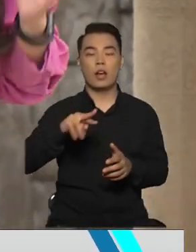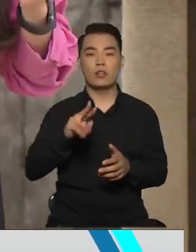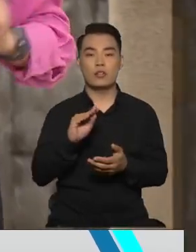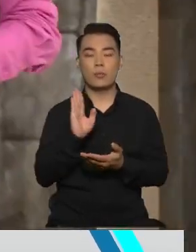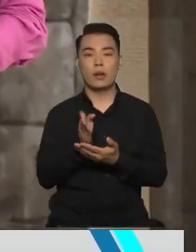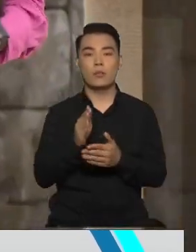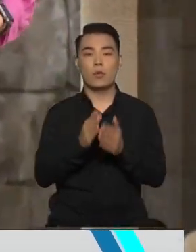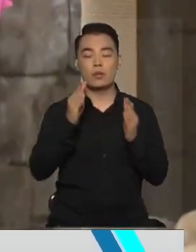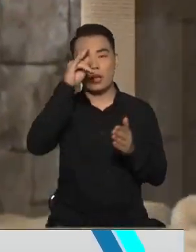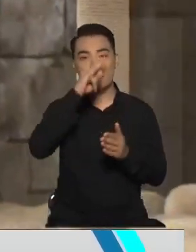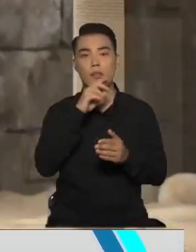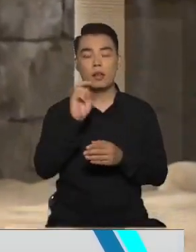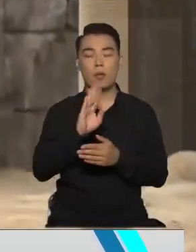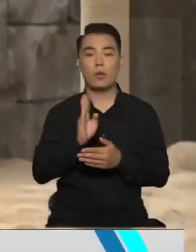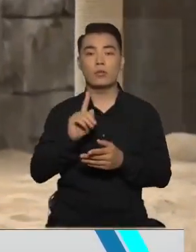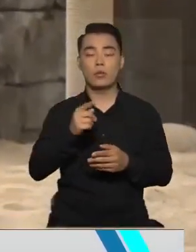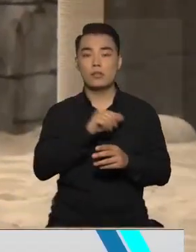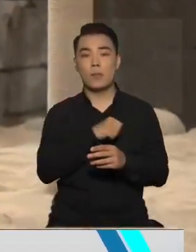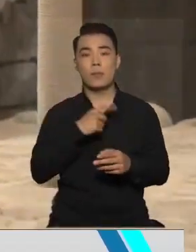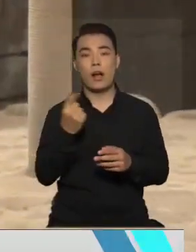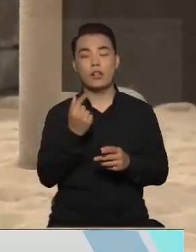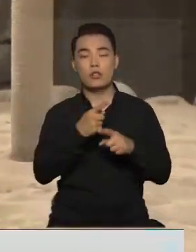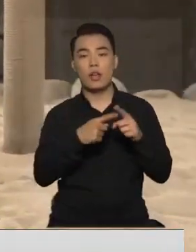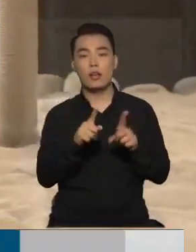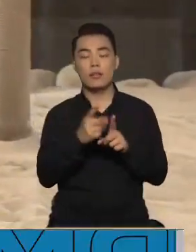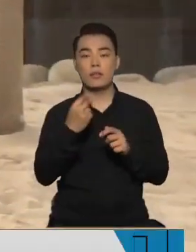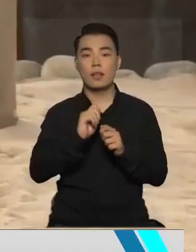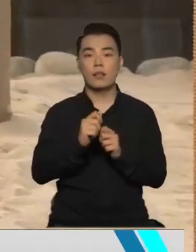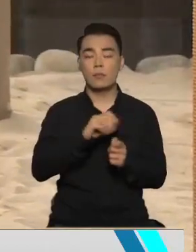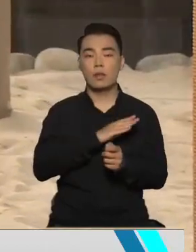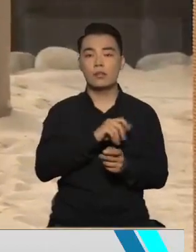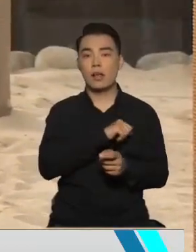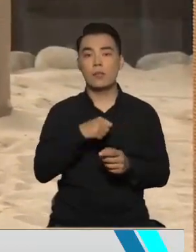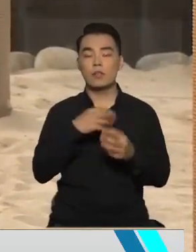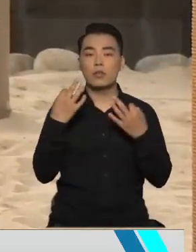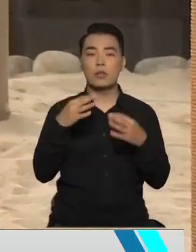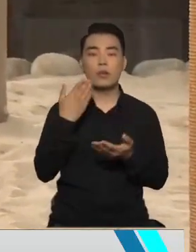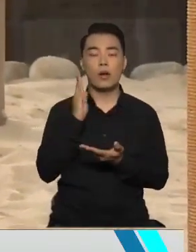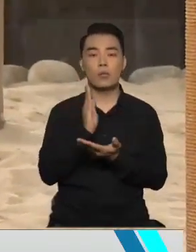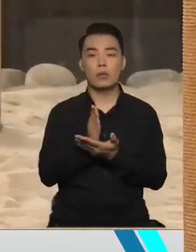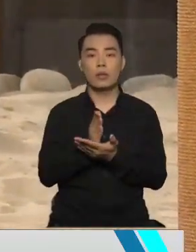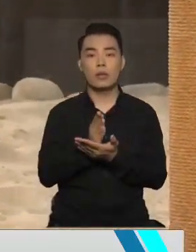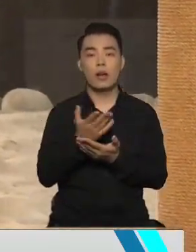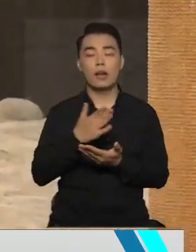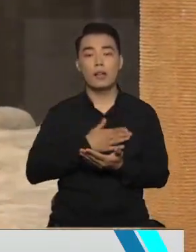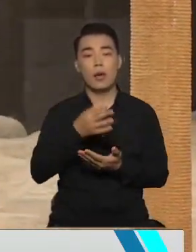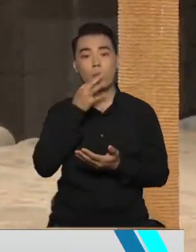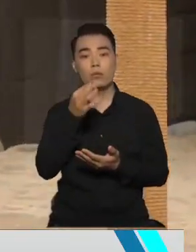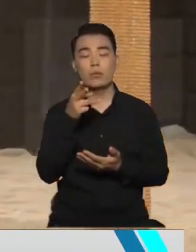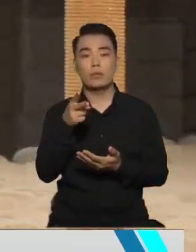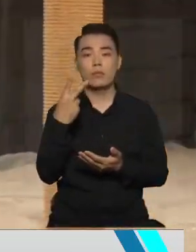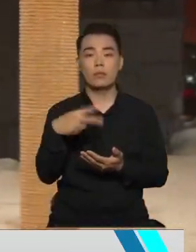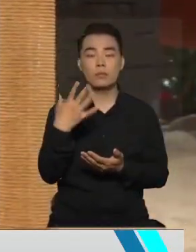все больше казахстанцев. Однако очень малая часть фрилансеров легализовывает свою деятельность. А я напомню, что с